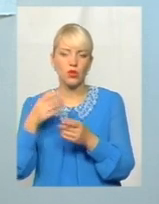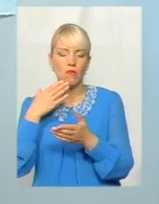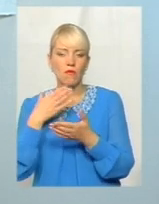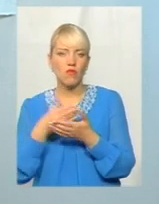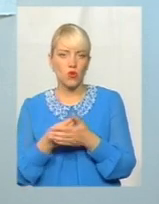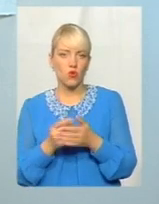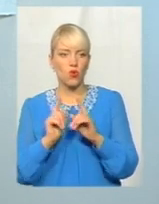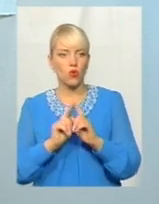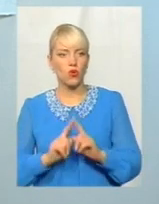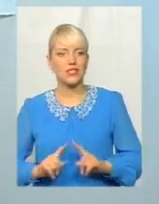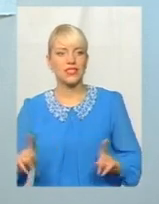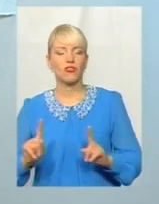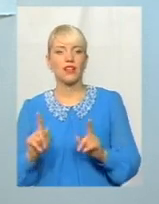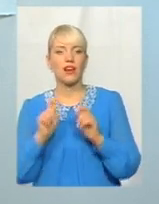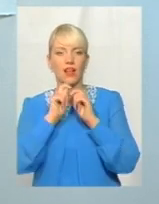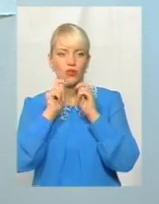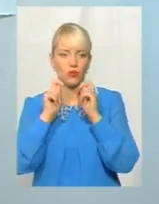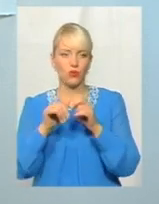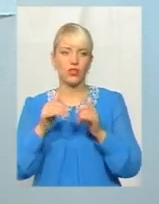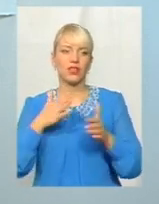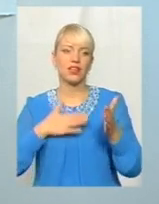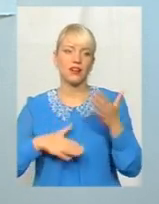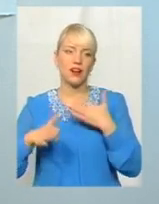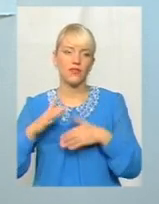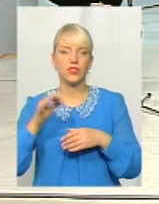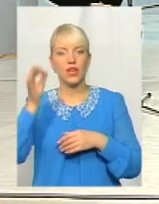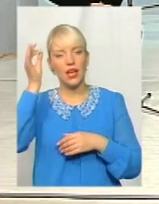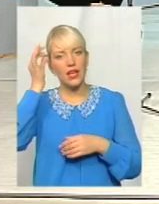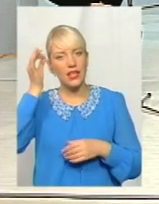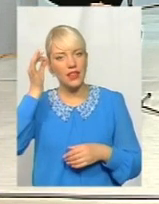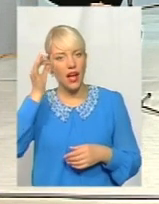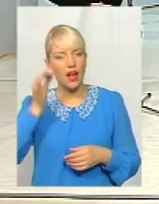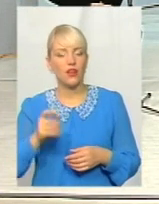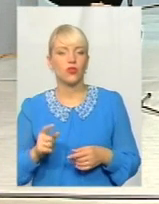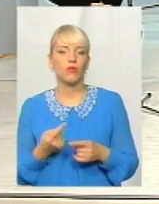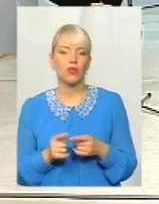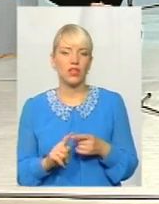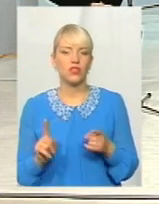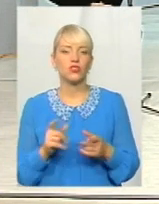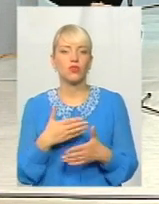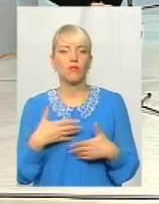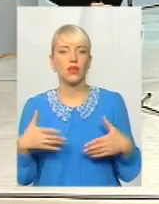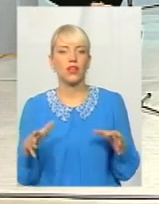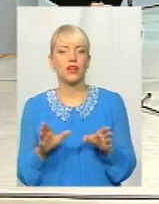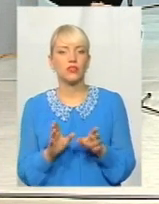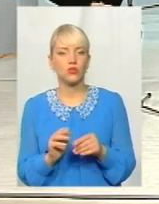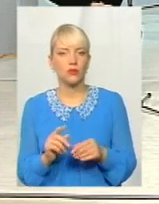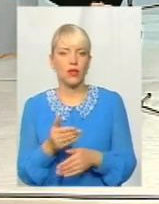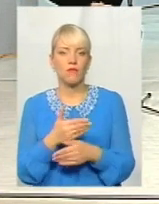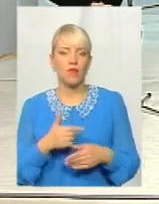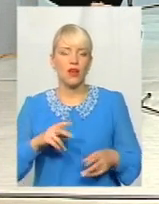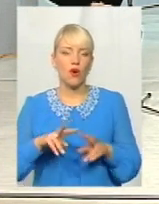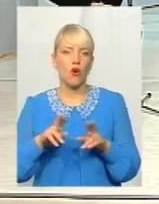дарує і радість, і нагадує про те, що Ми разом, ми однакові,